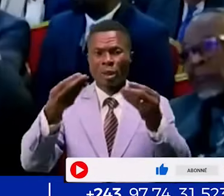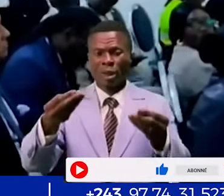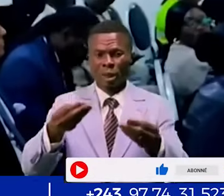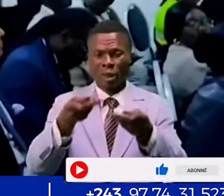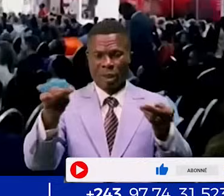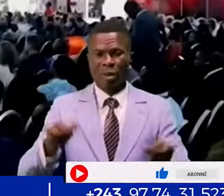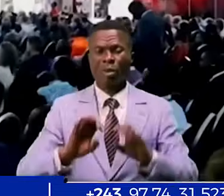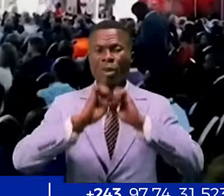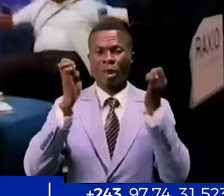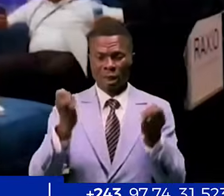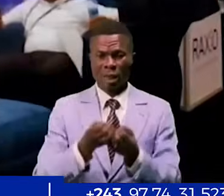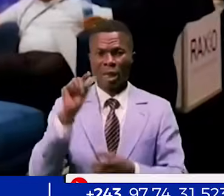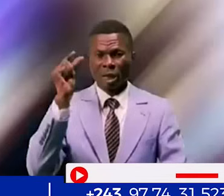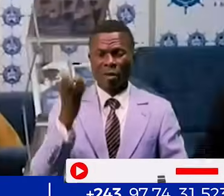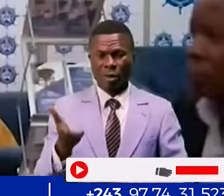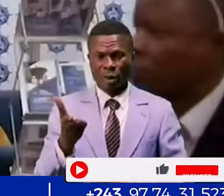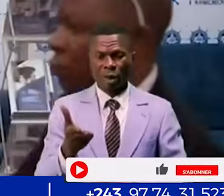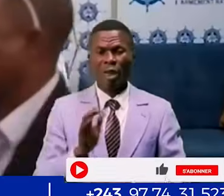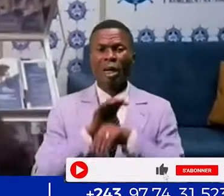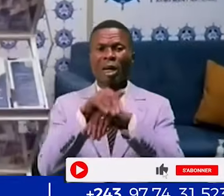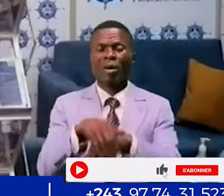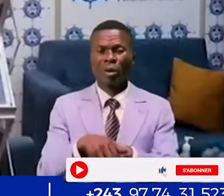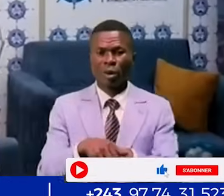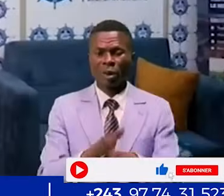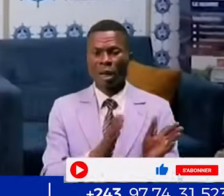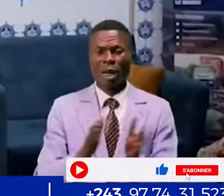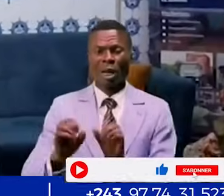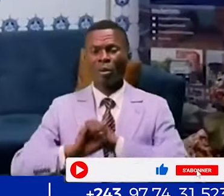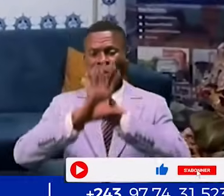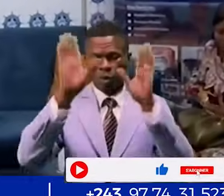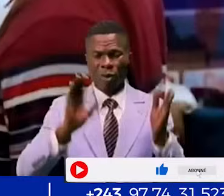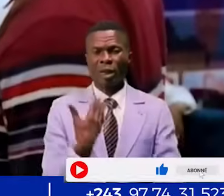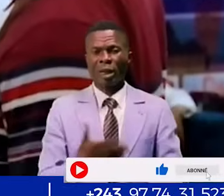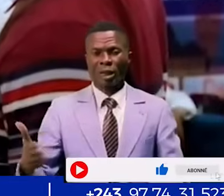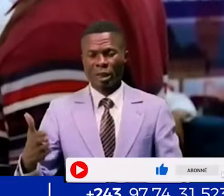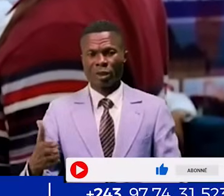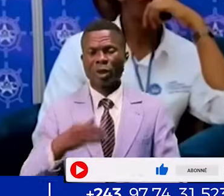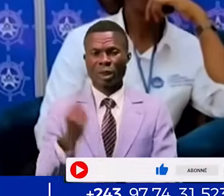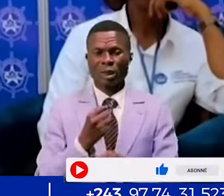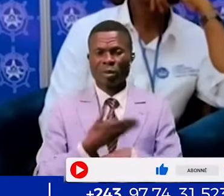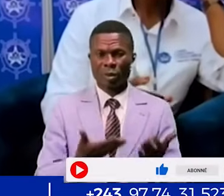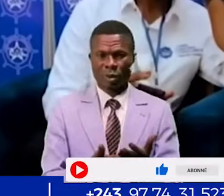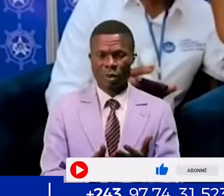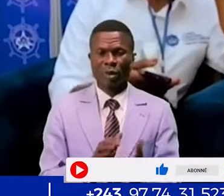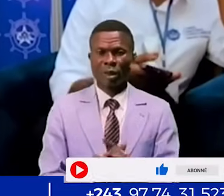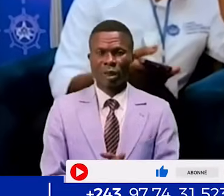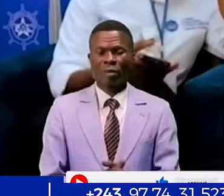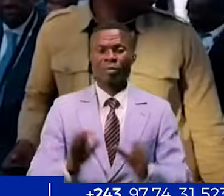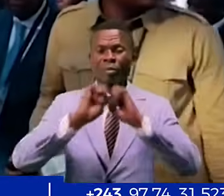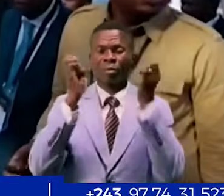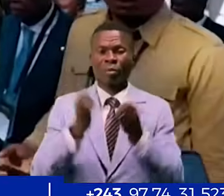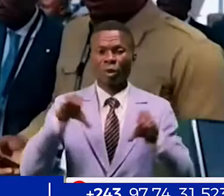aux entreprises de ces secteurs et intervenant à mettre en lumière leurs produits et services, les cas de l'île maritime